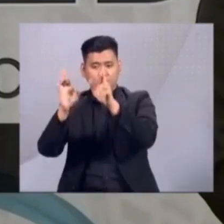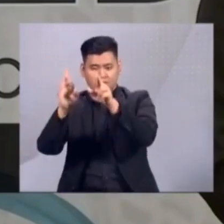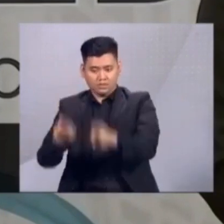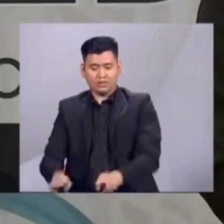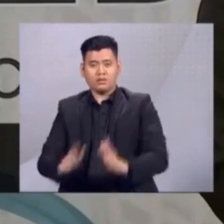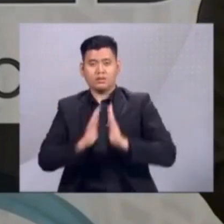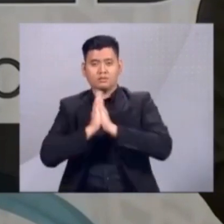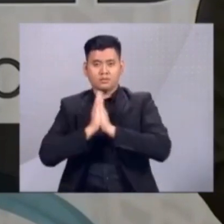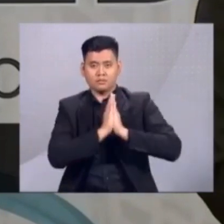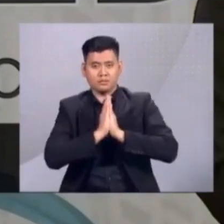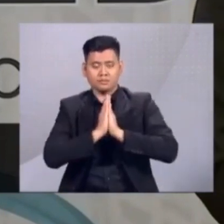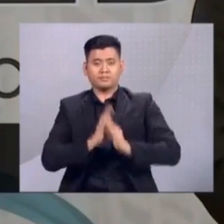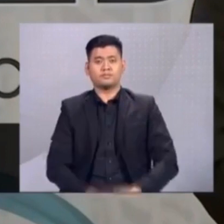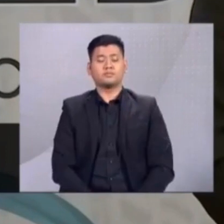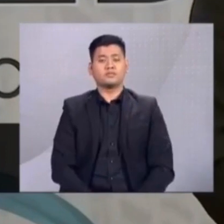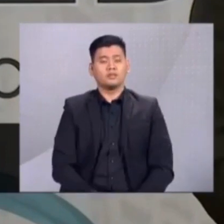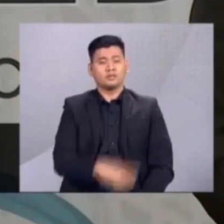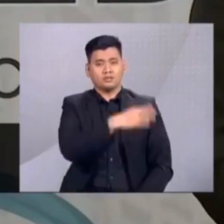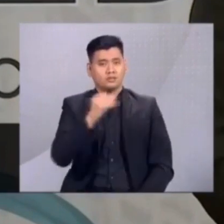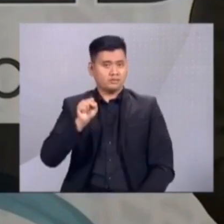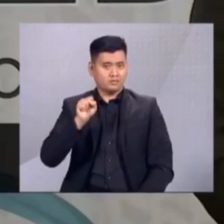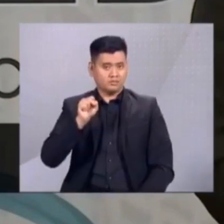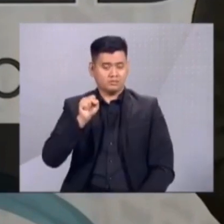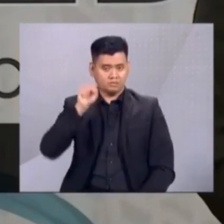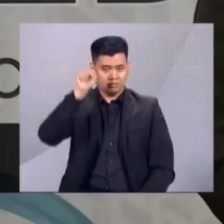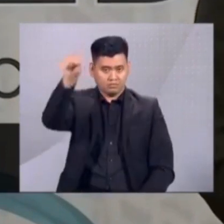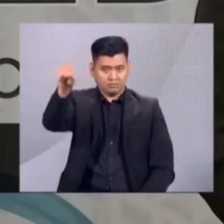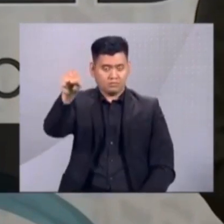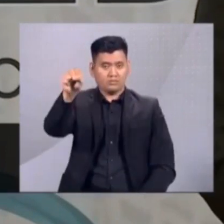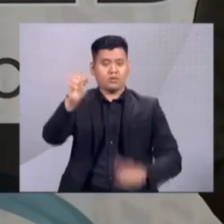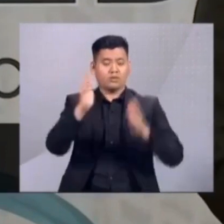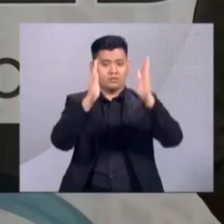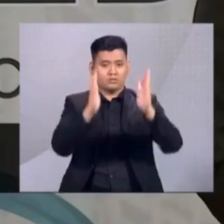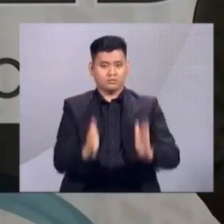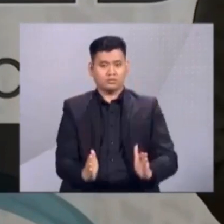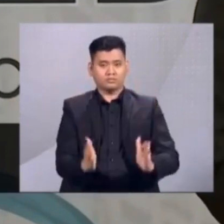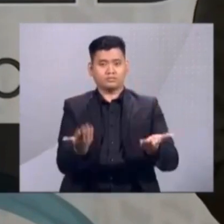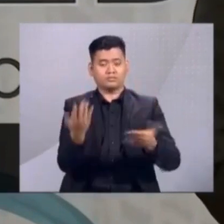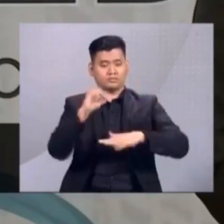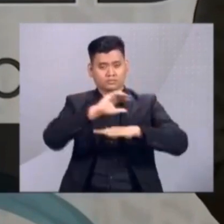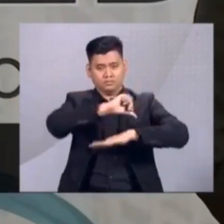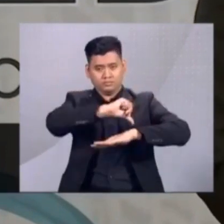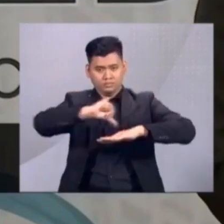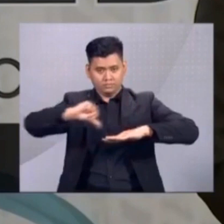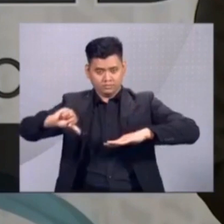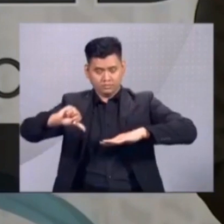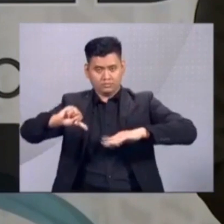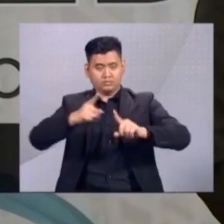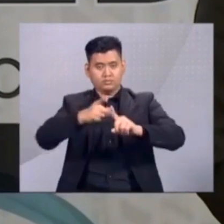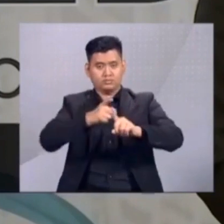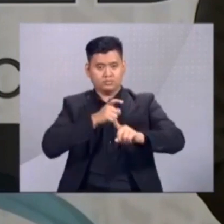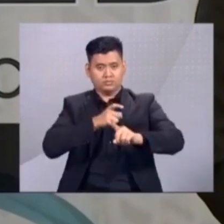1 kes saringan pra-pembedahan di Hospital Wanita dan Kanak-kanak Sabah, iaitu warga